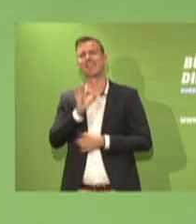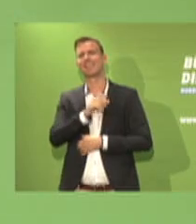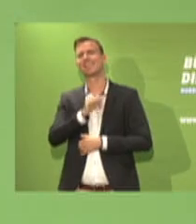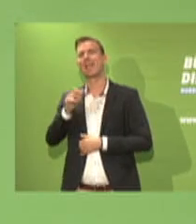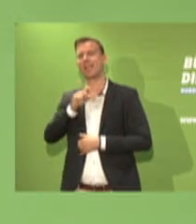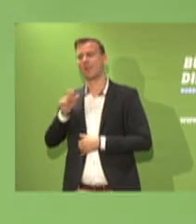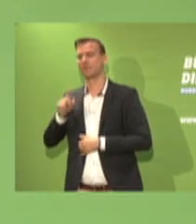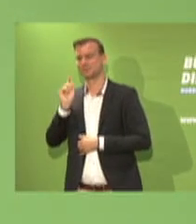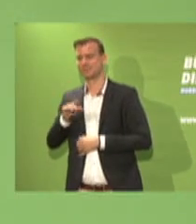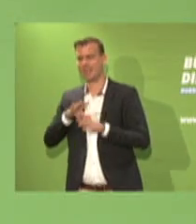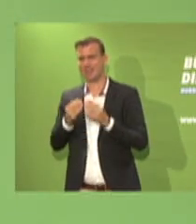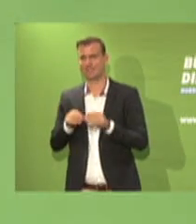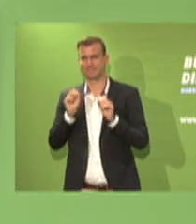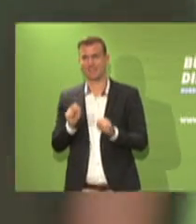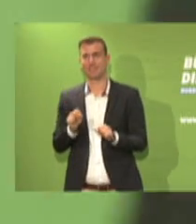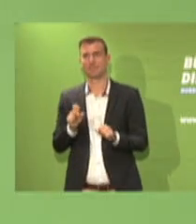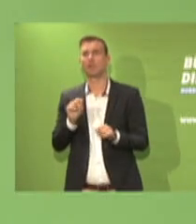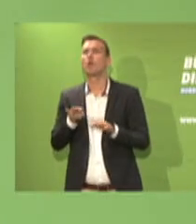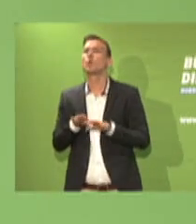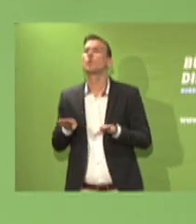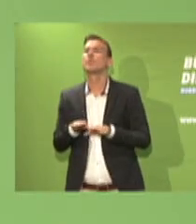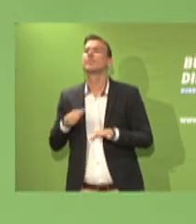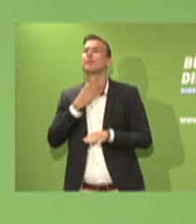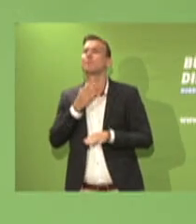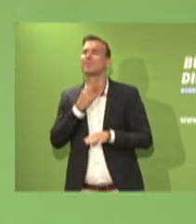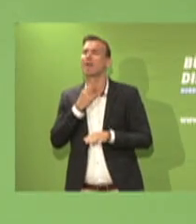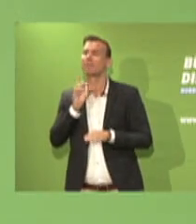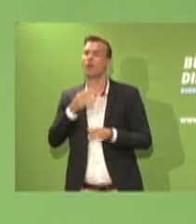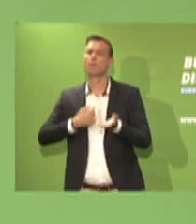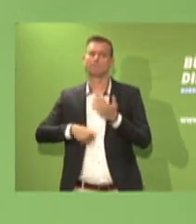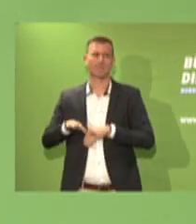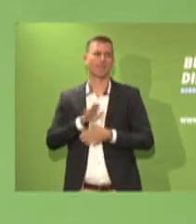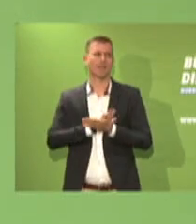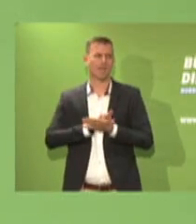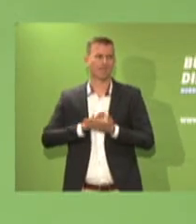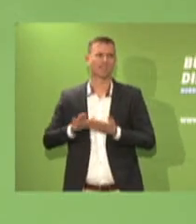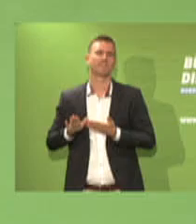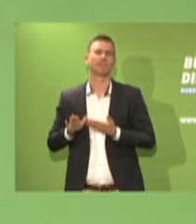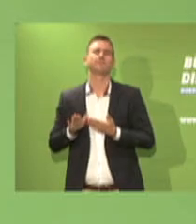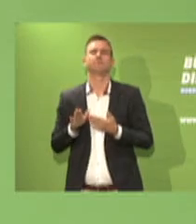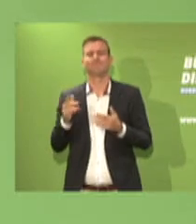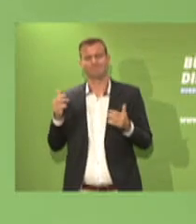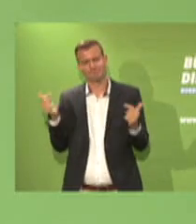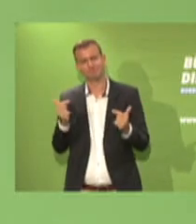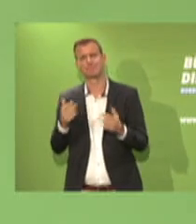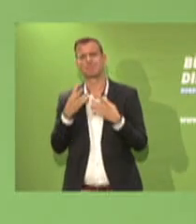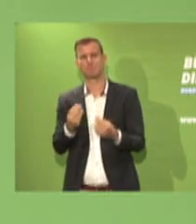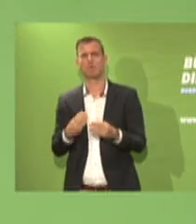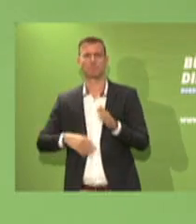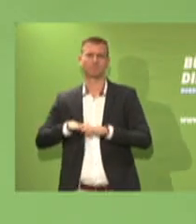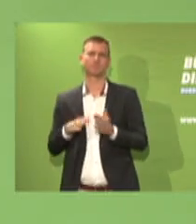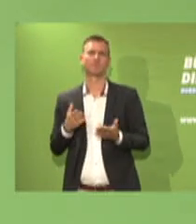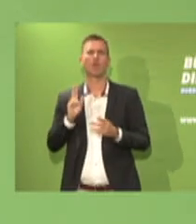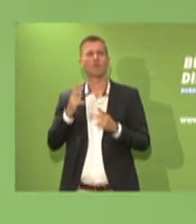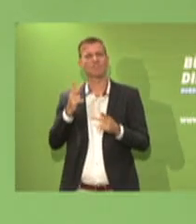können. Aber wir wollen eben, dass sozusagen die Grundbedarfe auch vor Ort auch leicht erreichbar abgedeckt werden. Und das ist zum Beispiel vor allem auch